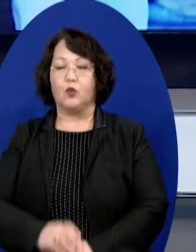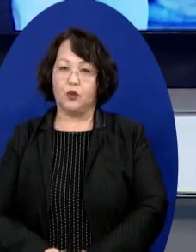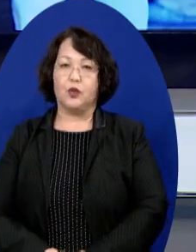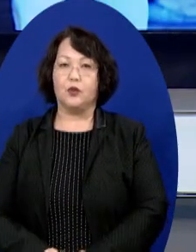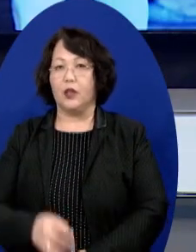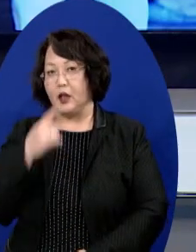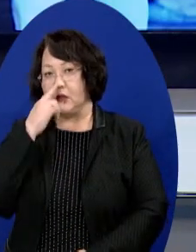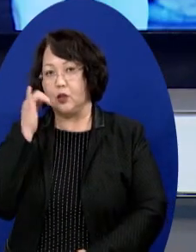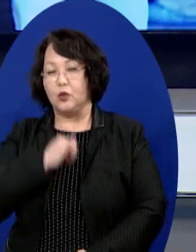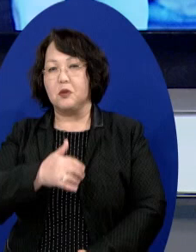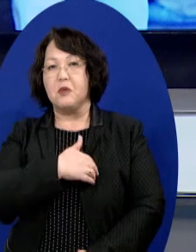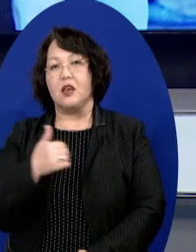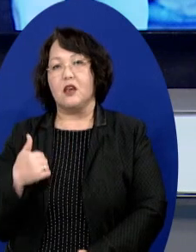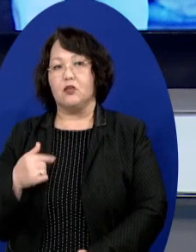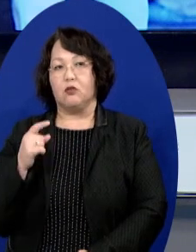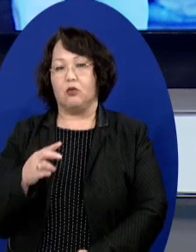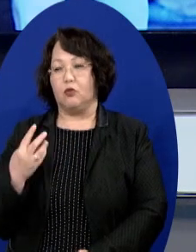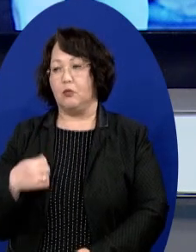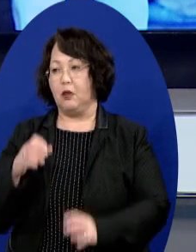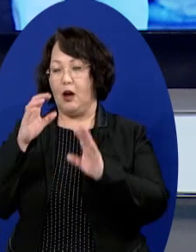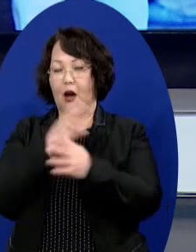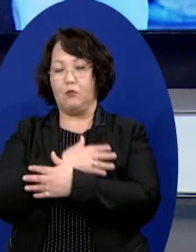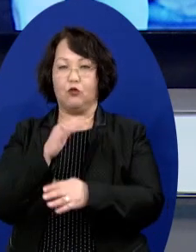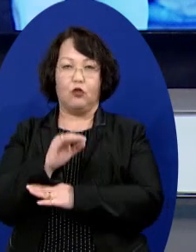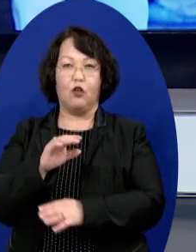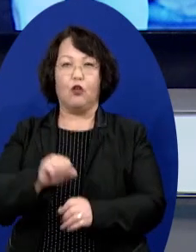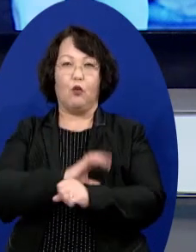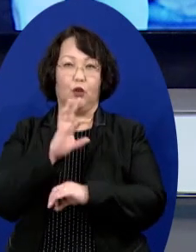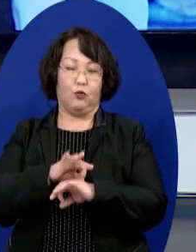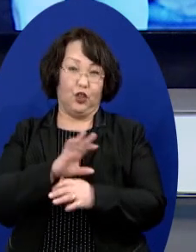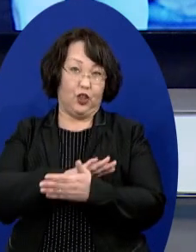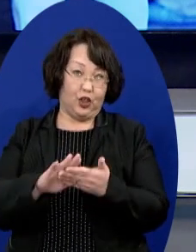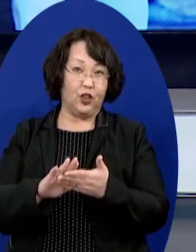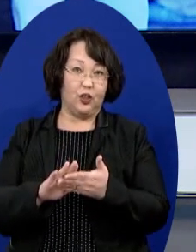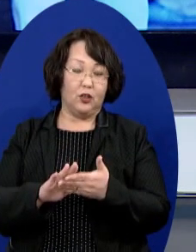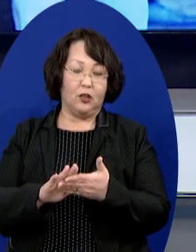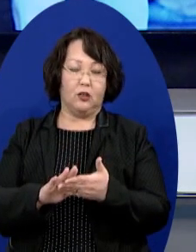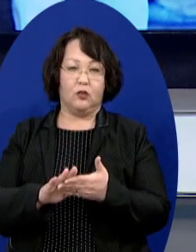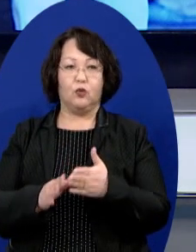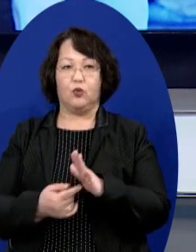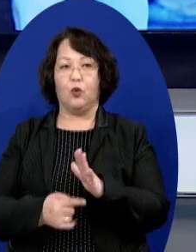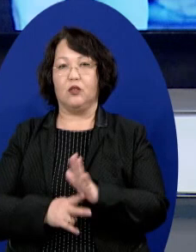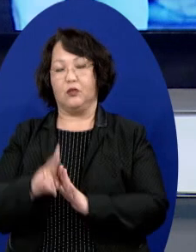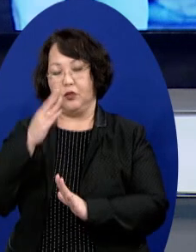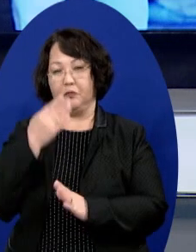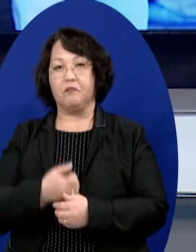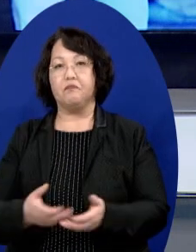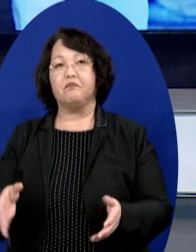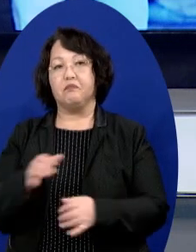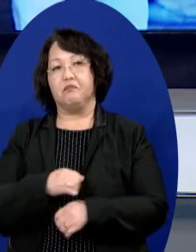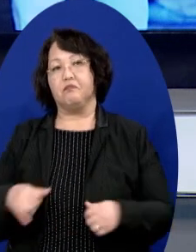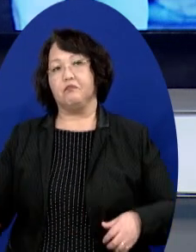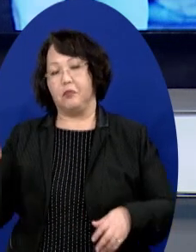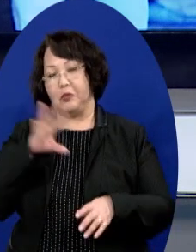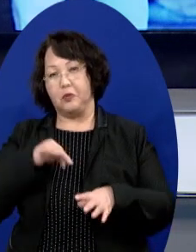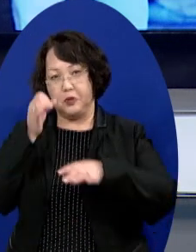Хятадын нийслэл Бээжин хотод өнгөрсөн амралтын өдрүүдэд COVID-19 цар тахлын халдварын шин голомт илэрсэнтэй холбогдуулаад оршин суугчдаа нийтээр нь